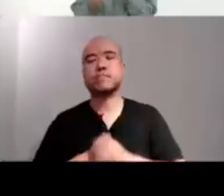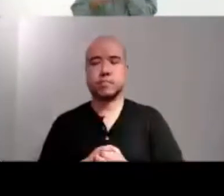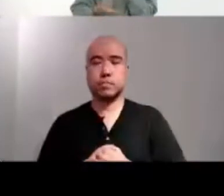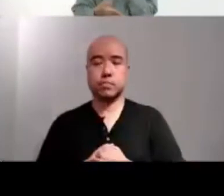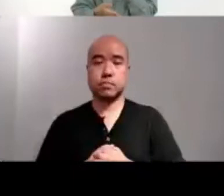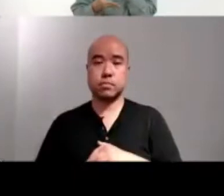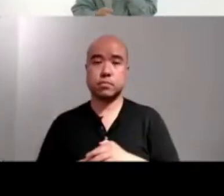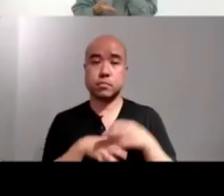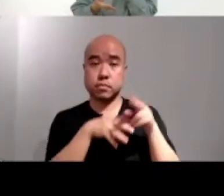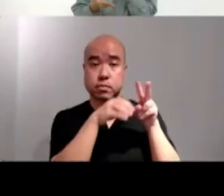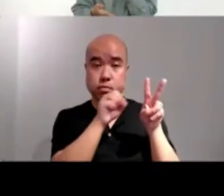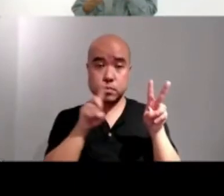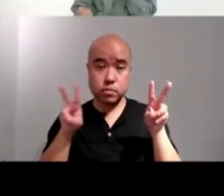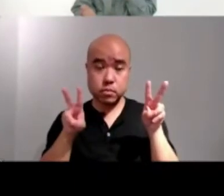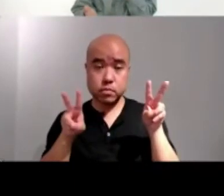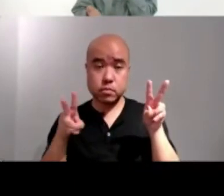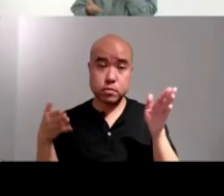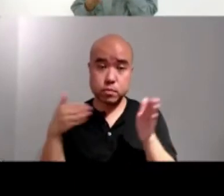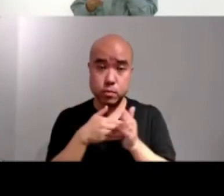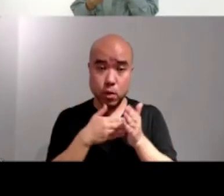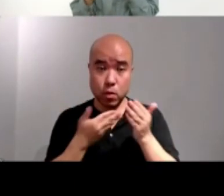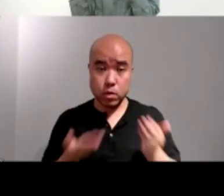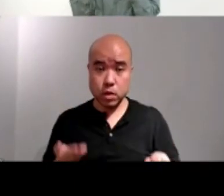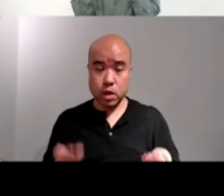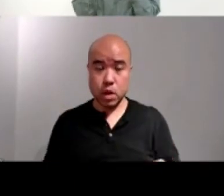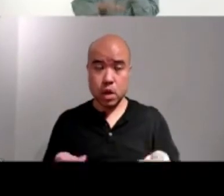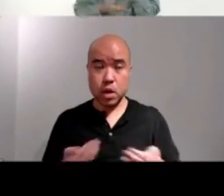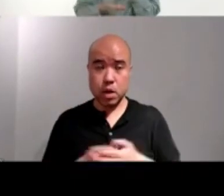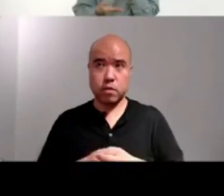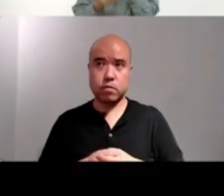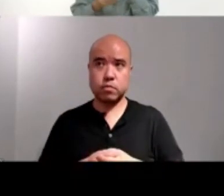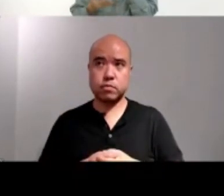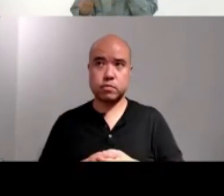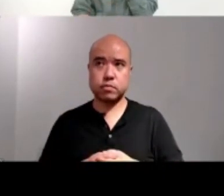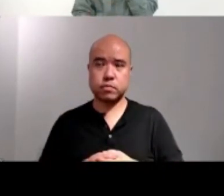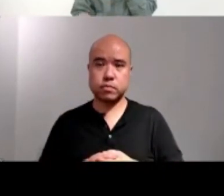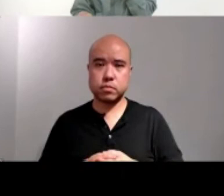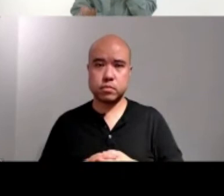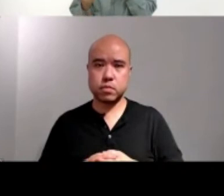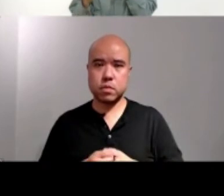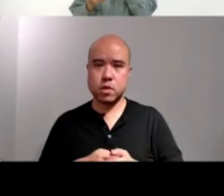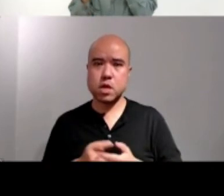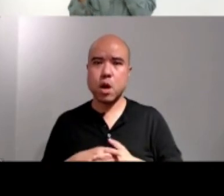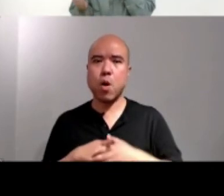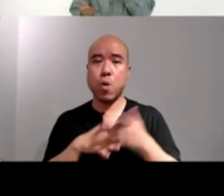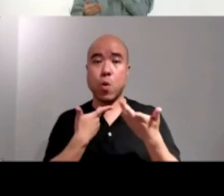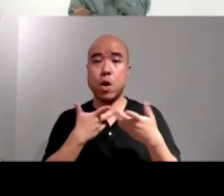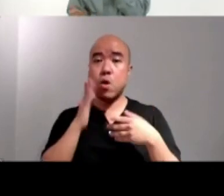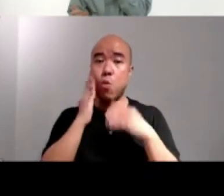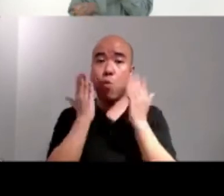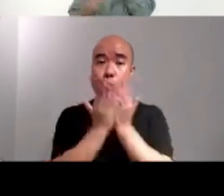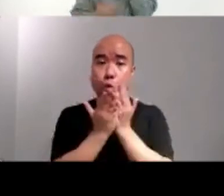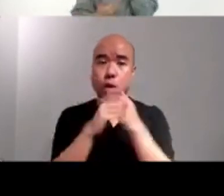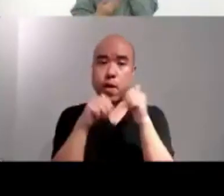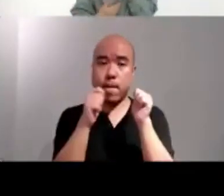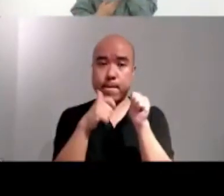慢2012年開始到而家咧，就係、是由可能幾百個 fans 而家湊到16万 fans 啦。咁其實香港16万啫，